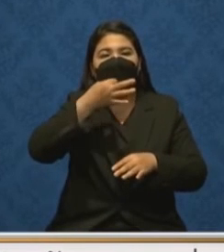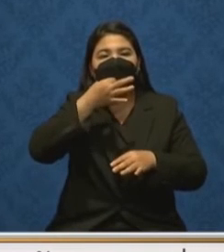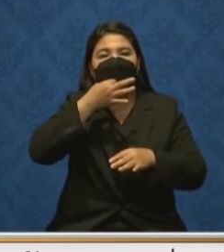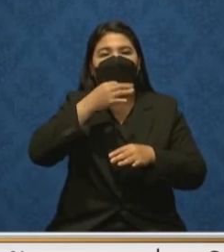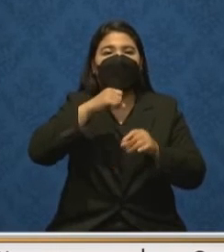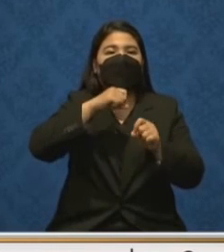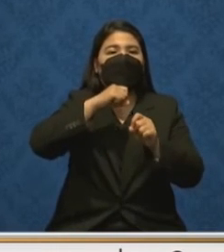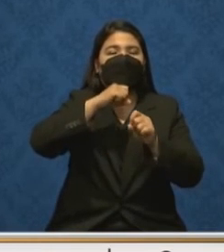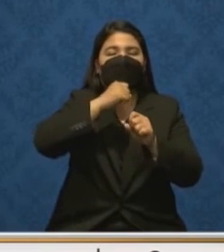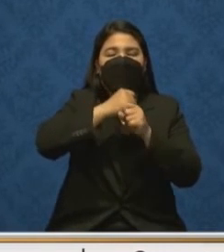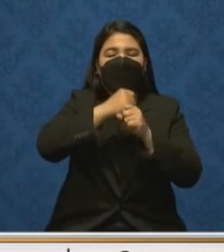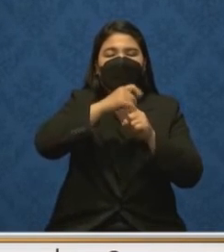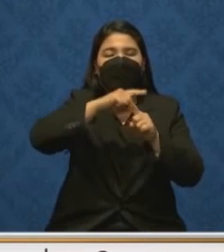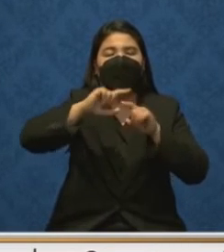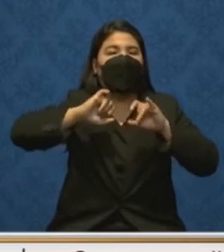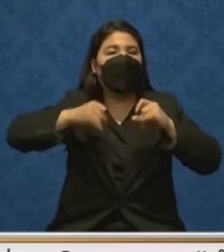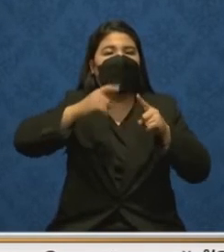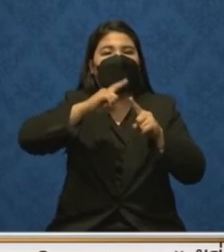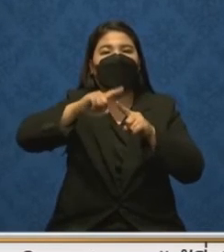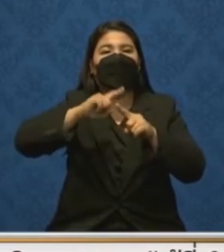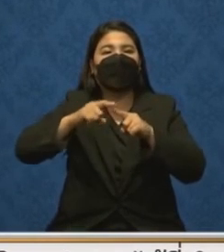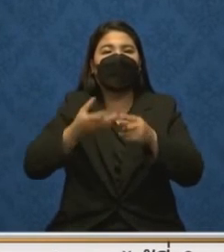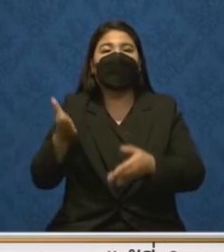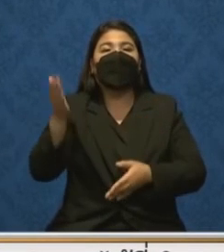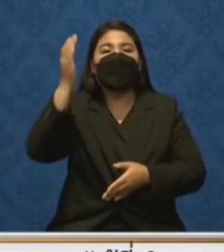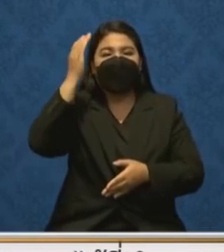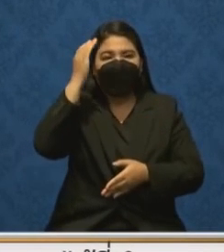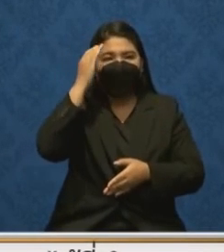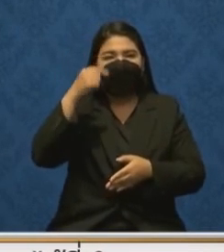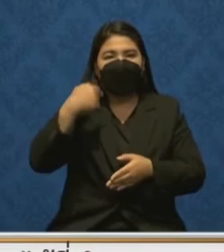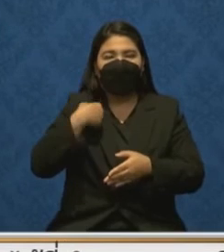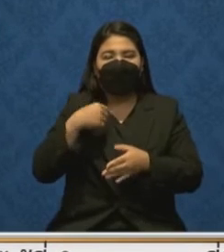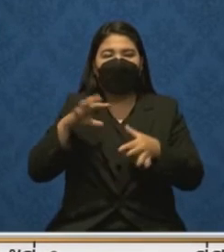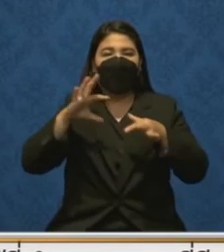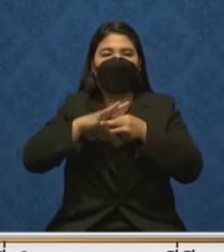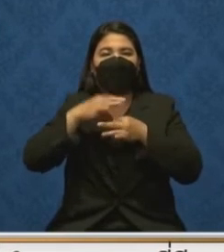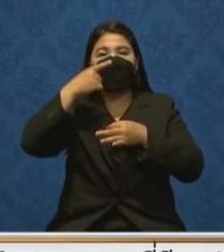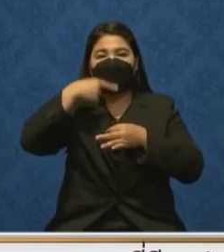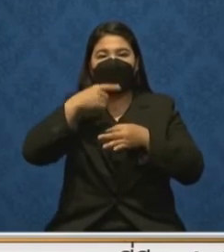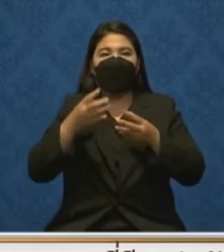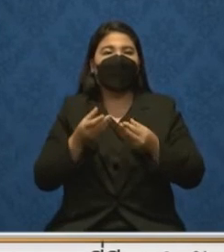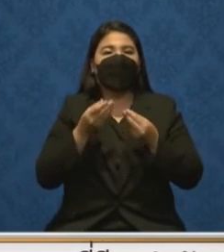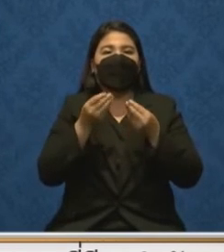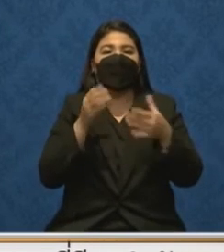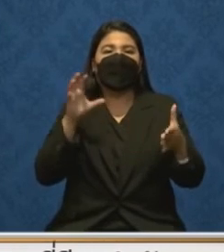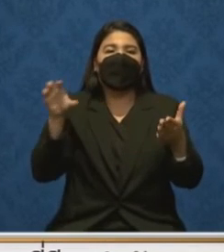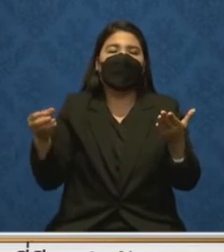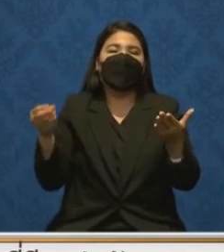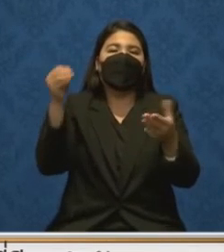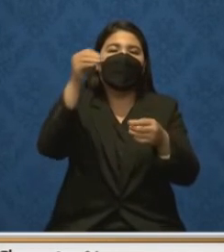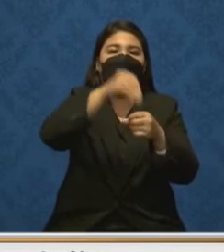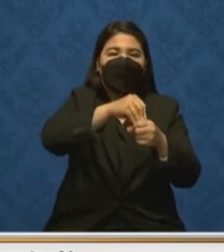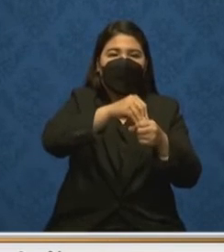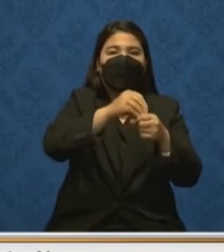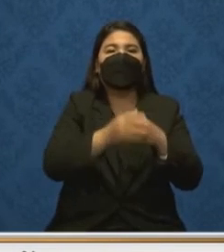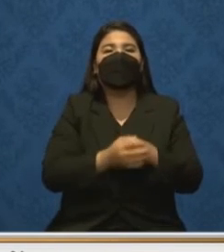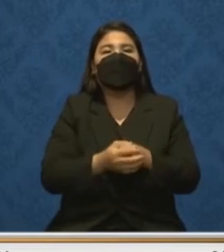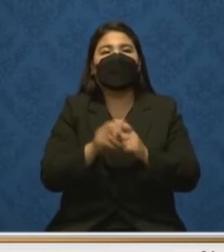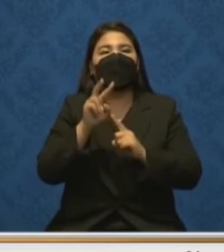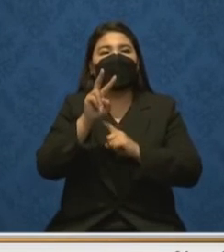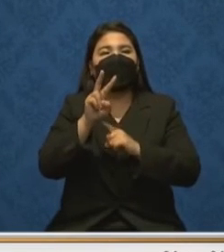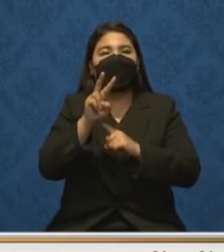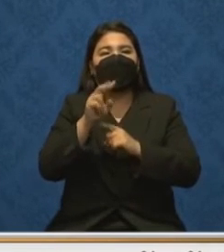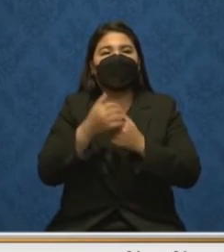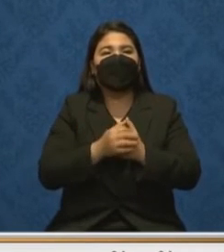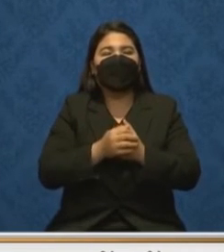ให้มีคามรความเข้ใจเรื่ soft powerและการใส่ soft power เข้าไปในสินค้าบริการของท่านสองกพัฒ